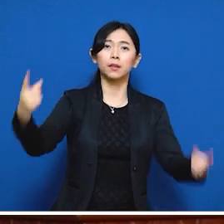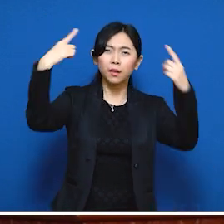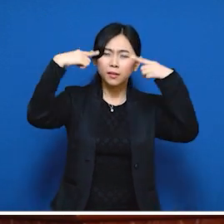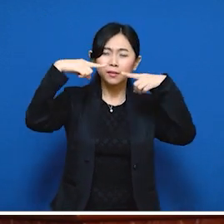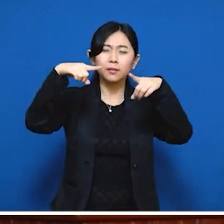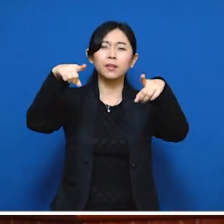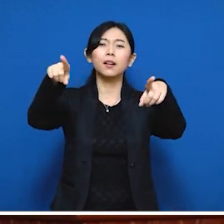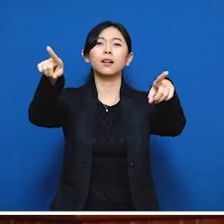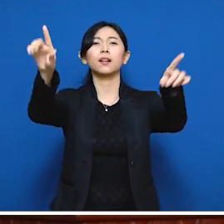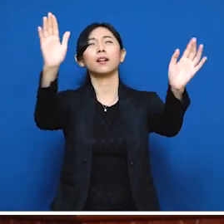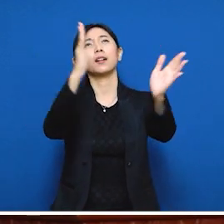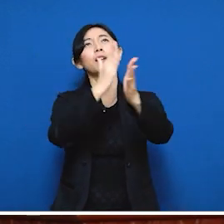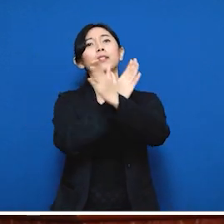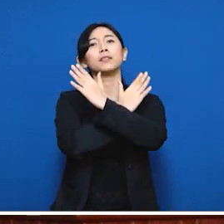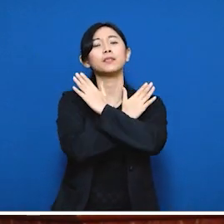menyatakan